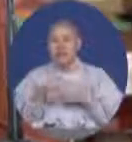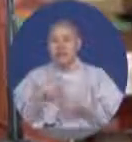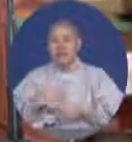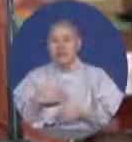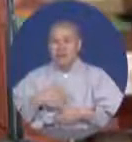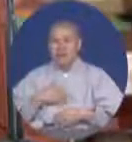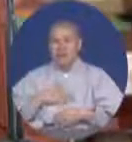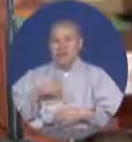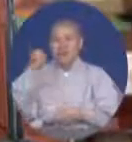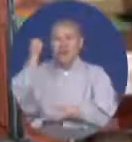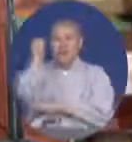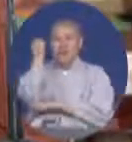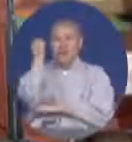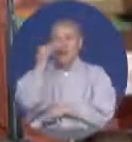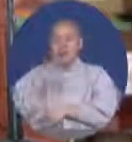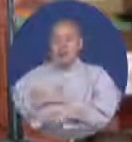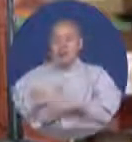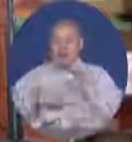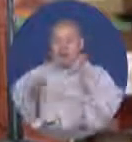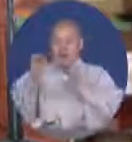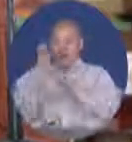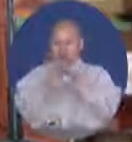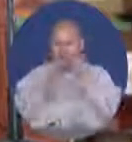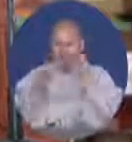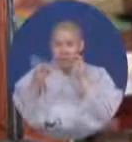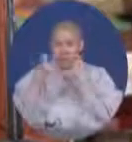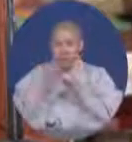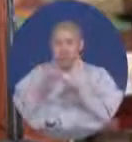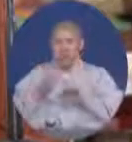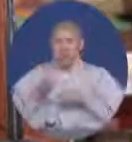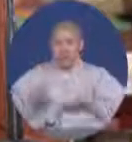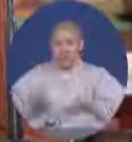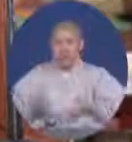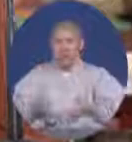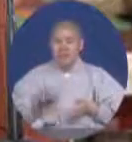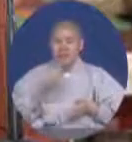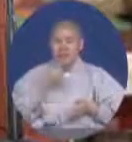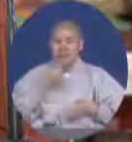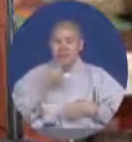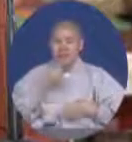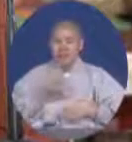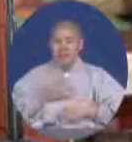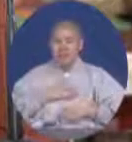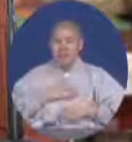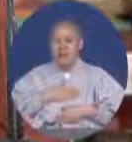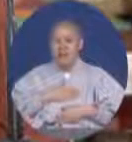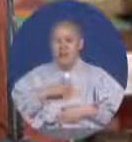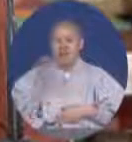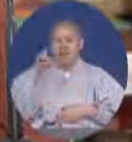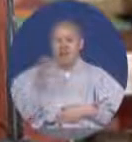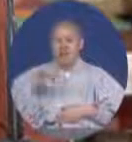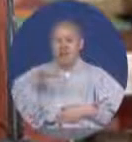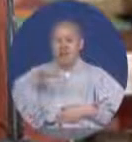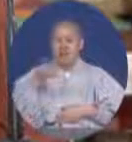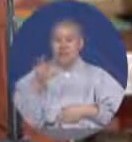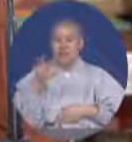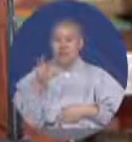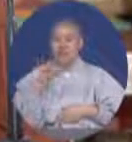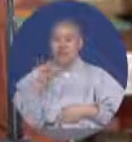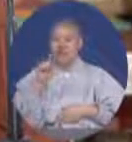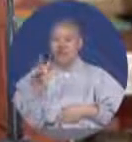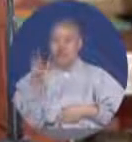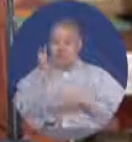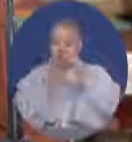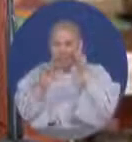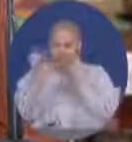나의 본래 나를 찾아서 남이 없는 나, 태어남이 없는 나, 이 무생아를 찾아야 된단 말이에요.